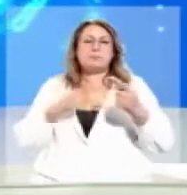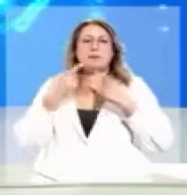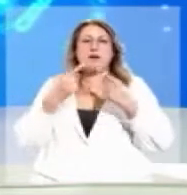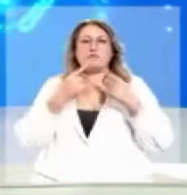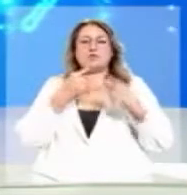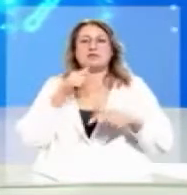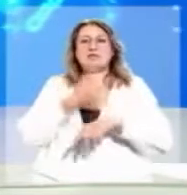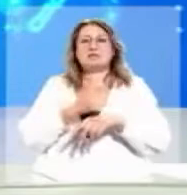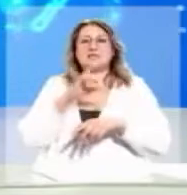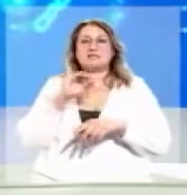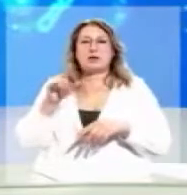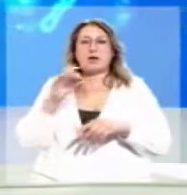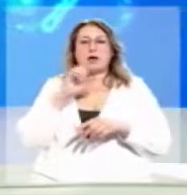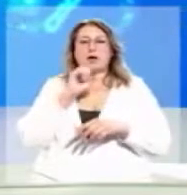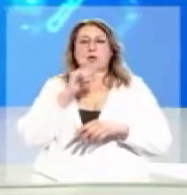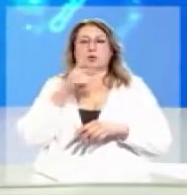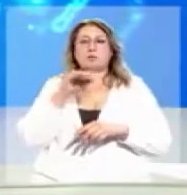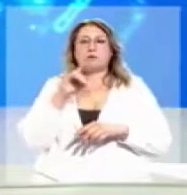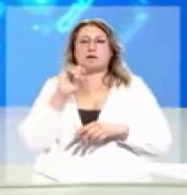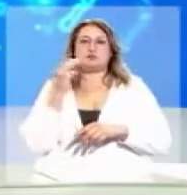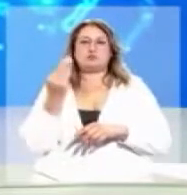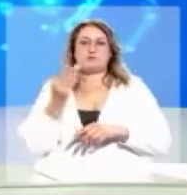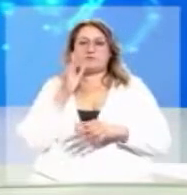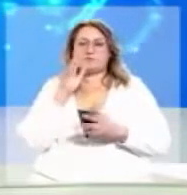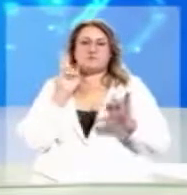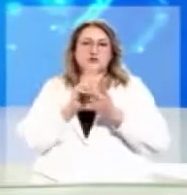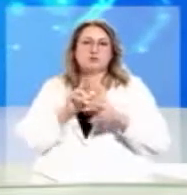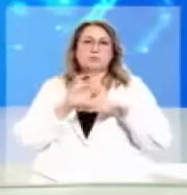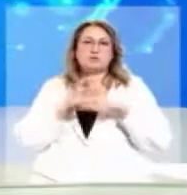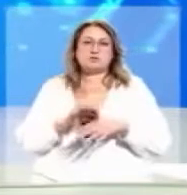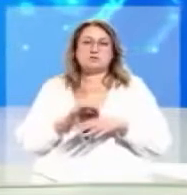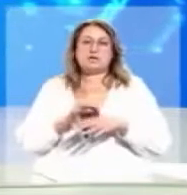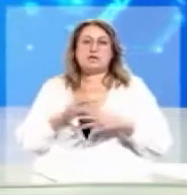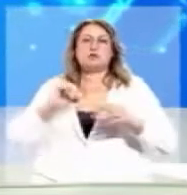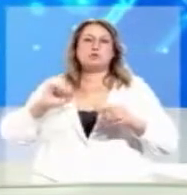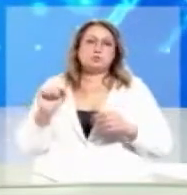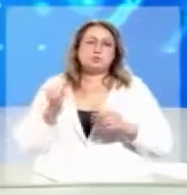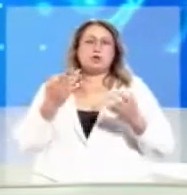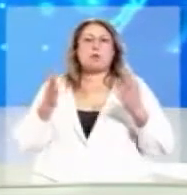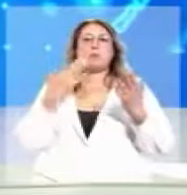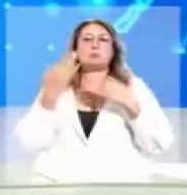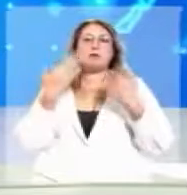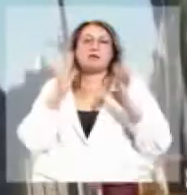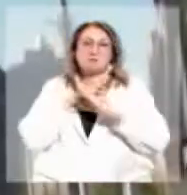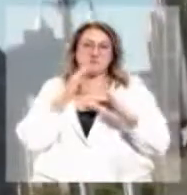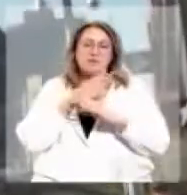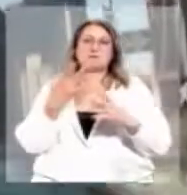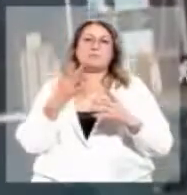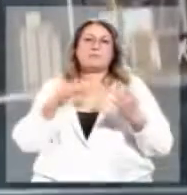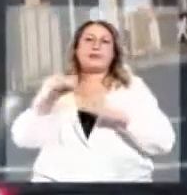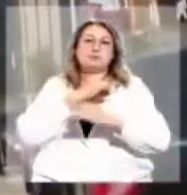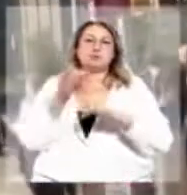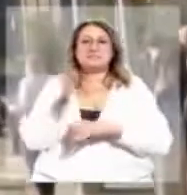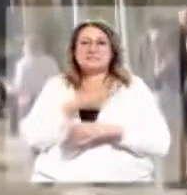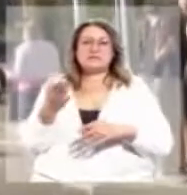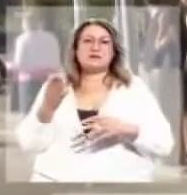генеральным секретарем ООН Антонио Гутерришем. В ходе встречи, прошедшей в конструктивной и дружественной атмосфере, стороны обсудили состояние